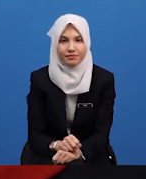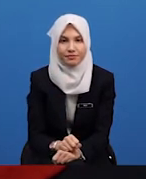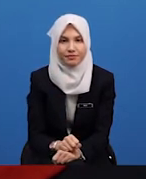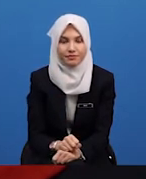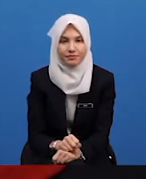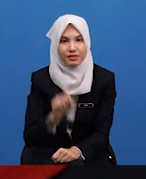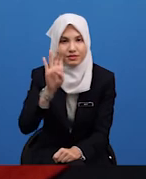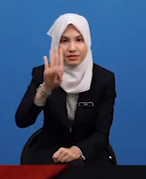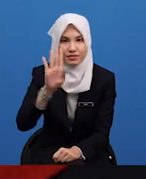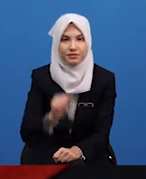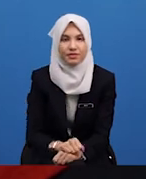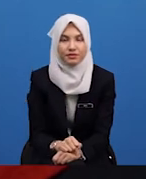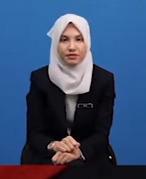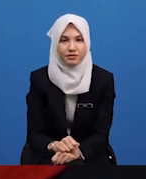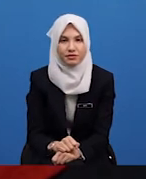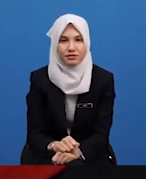Posisi keempat.